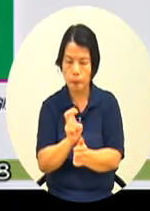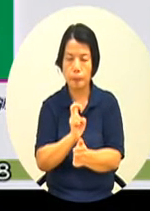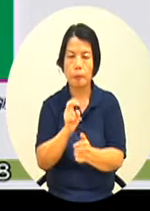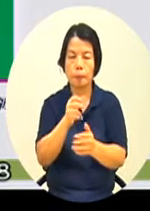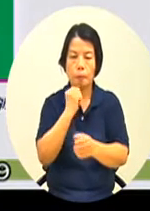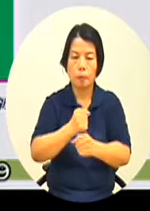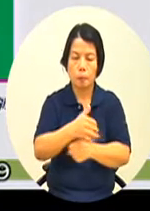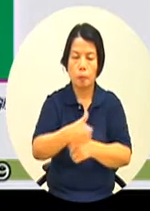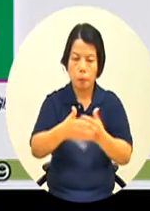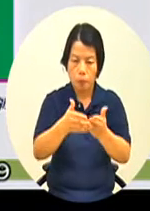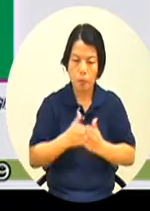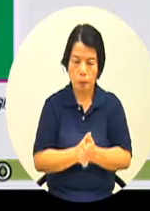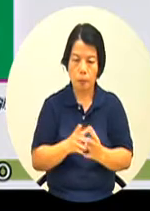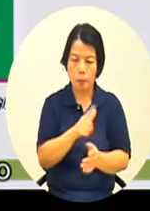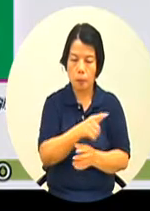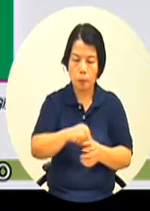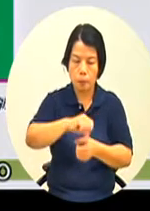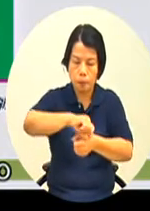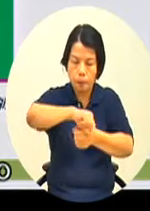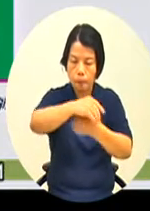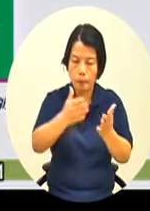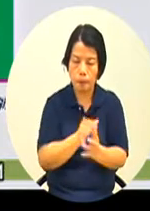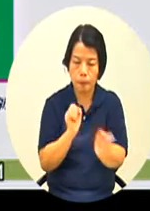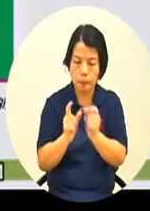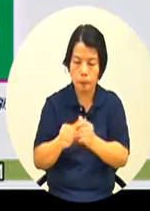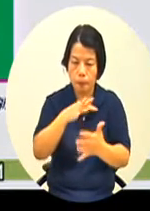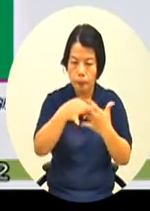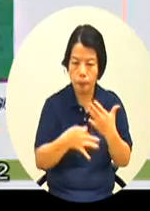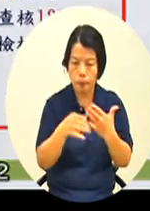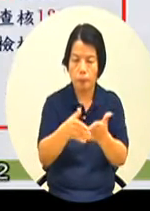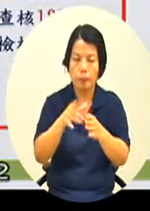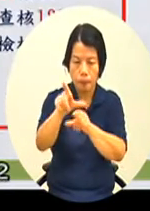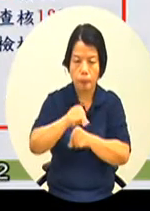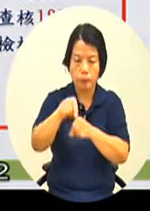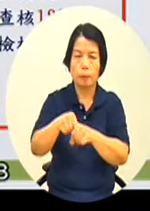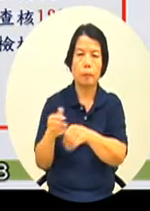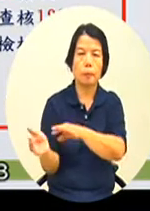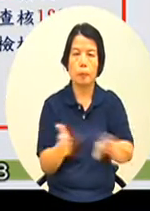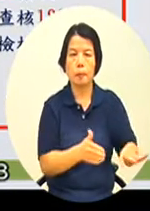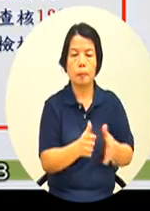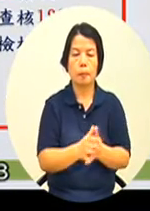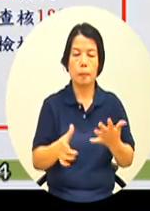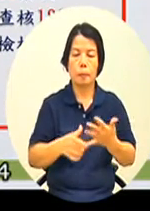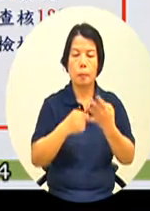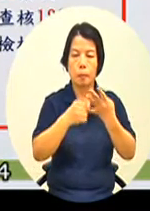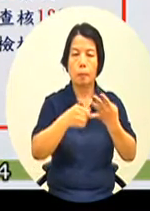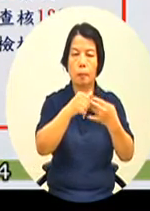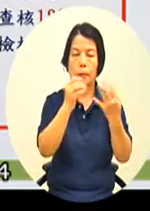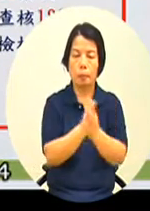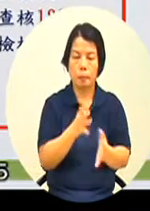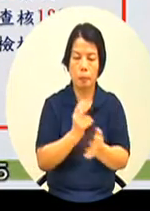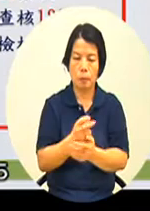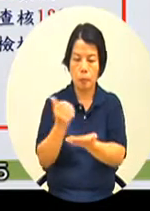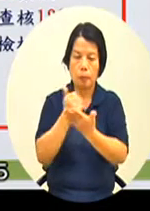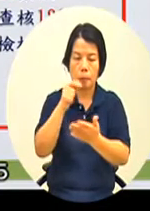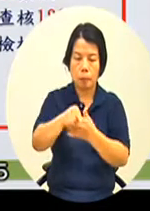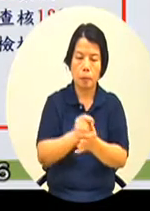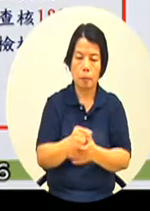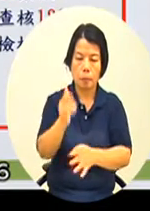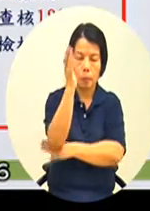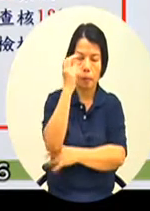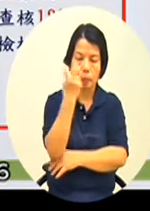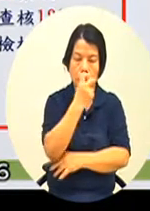来强化采购作业的流程。第四部分，我们强化采购防避的机制，督请各政风机